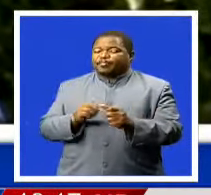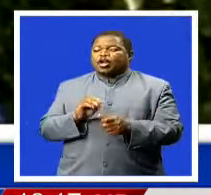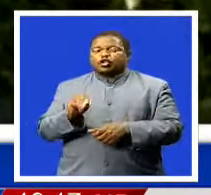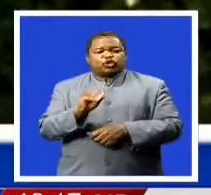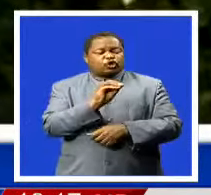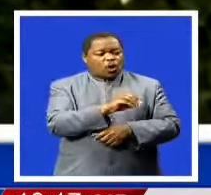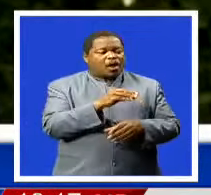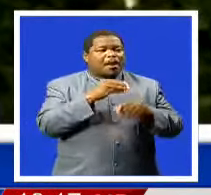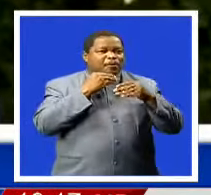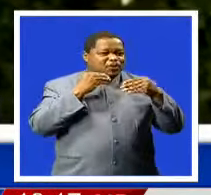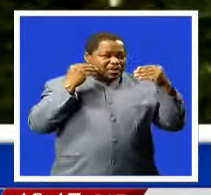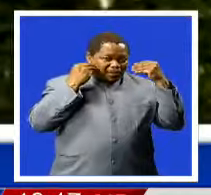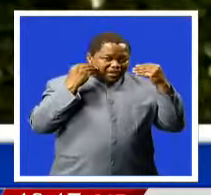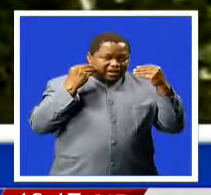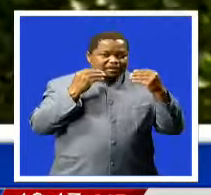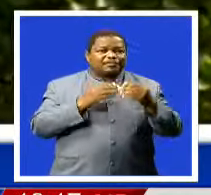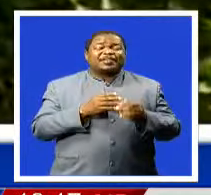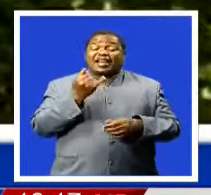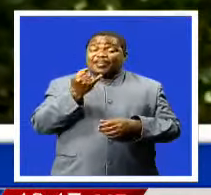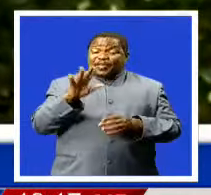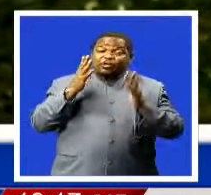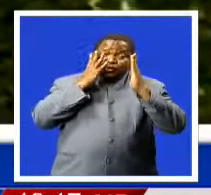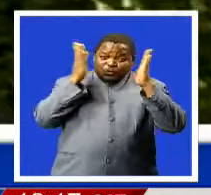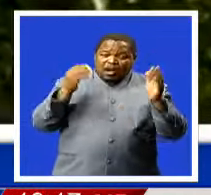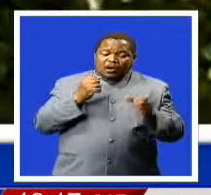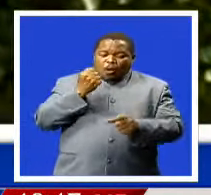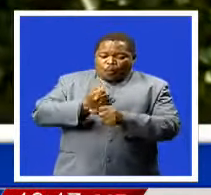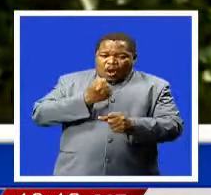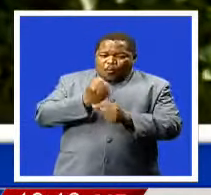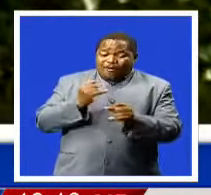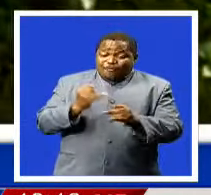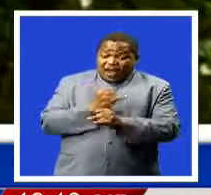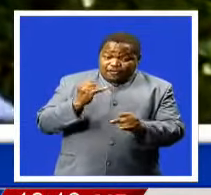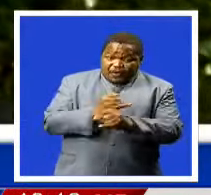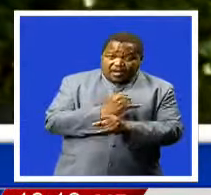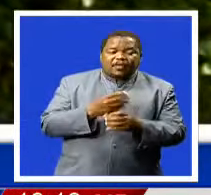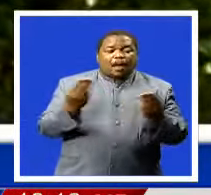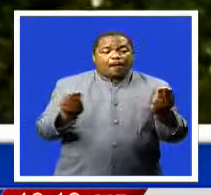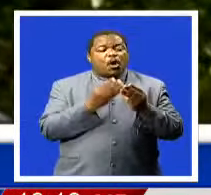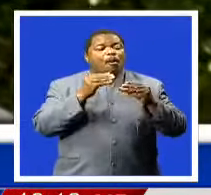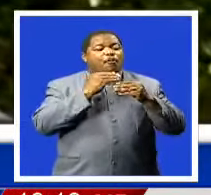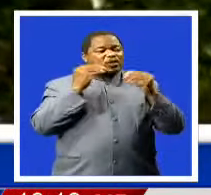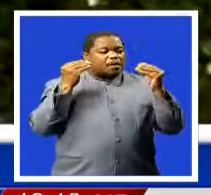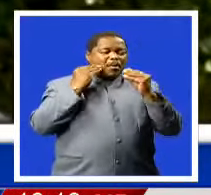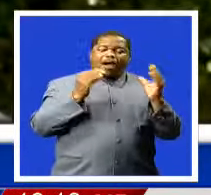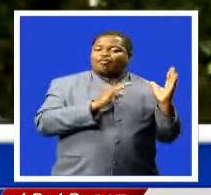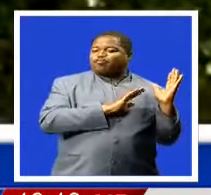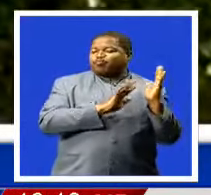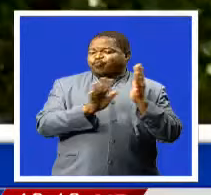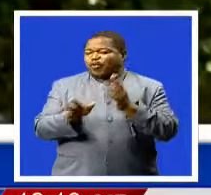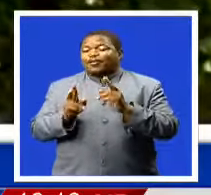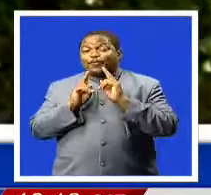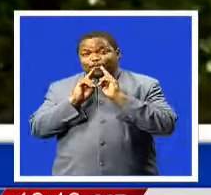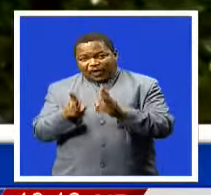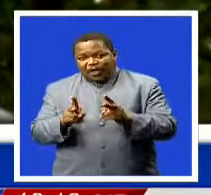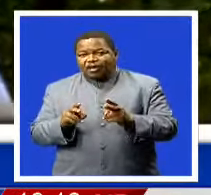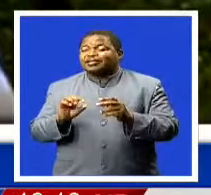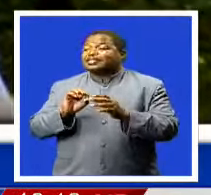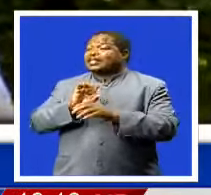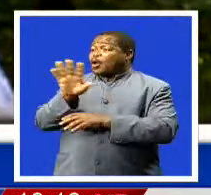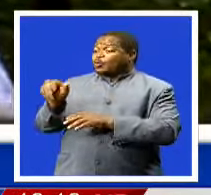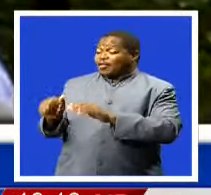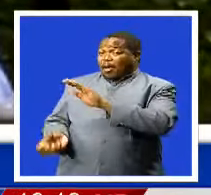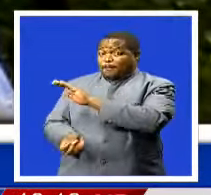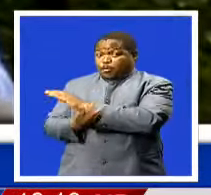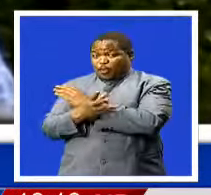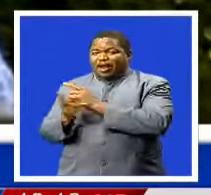nasingasheshe sikwende masinyane quick as much singabaletha laba se Mozambique singabaletha laba se Mpumalanga nabeta labantu laba abasana utela